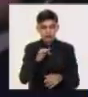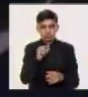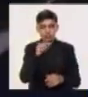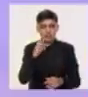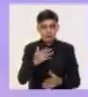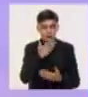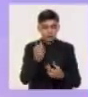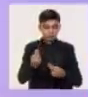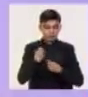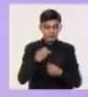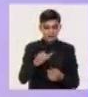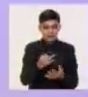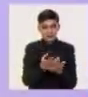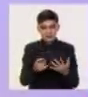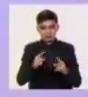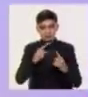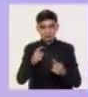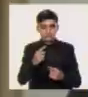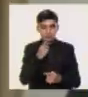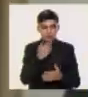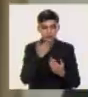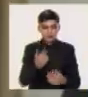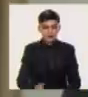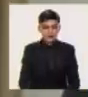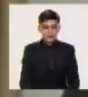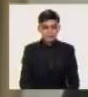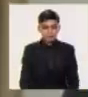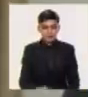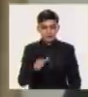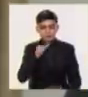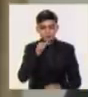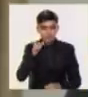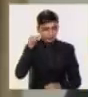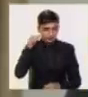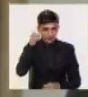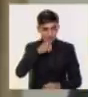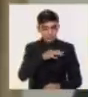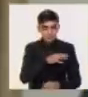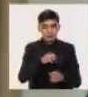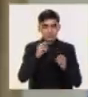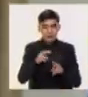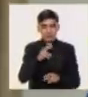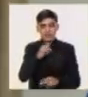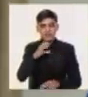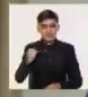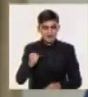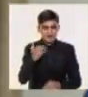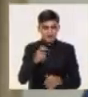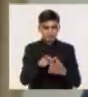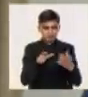чеков. Вычислить недобросовестных нетрудно. С прошлого года перешли на полностью на онлайн кассовые машины и...